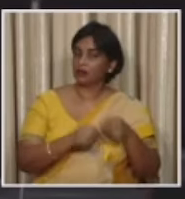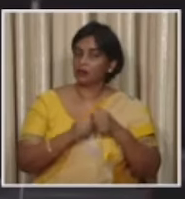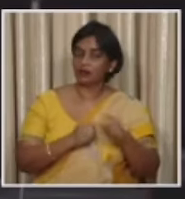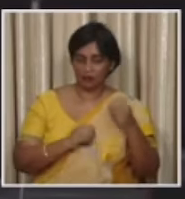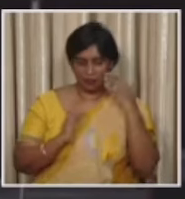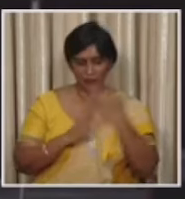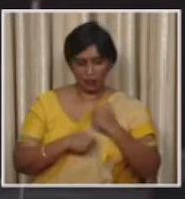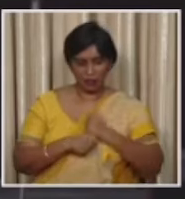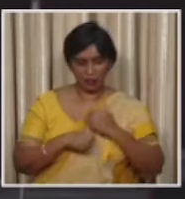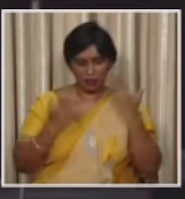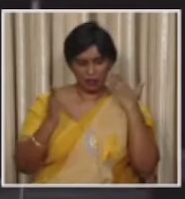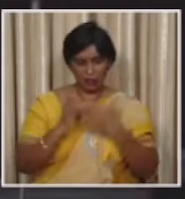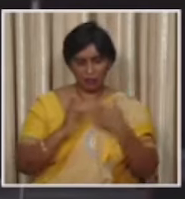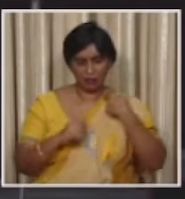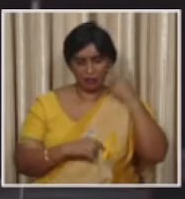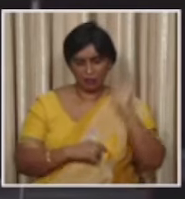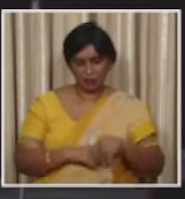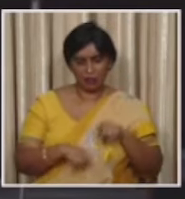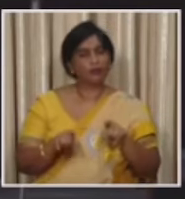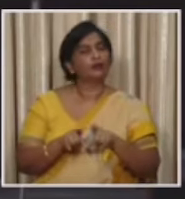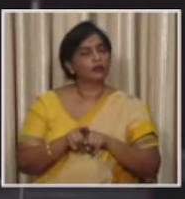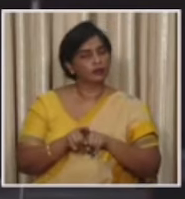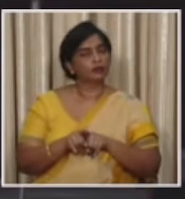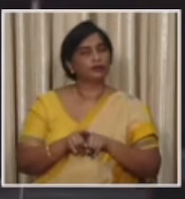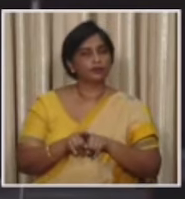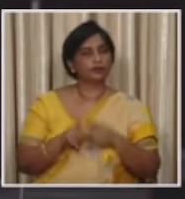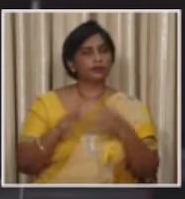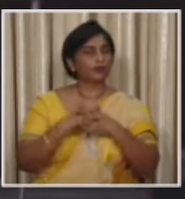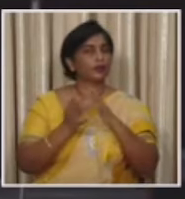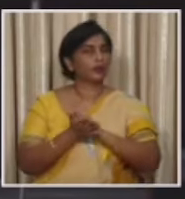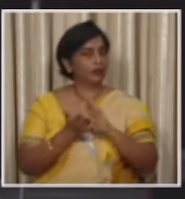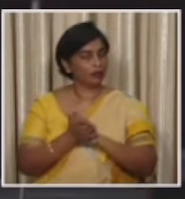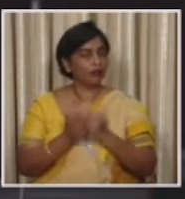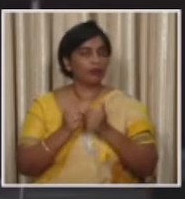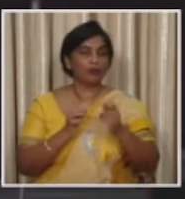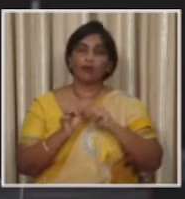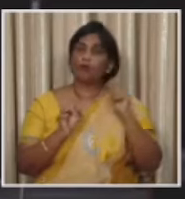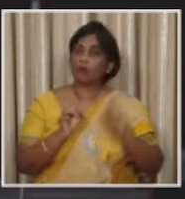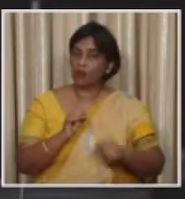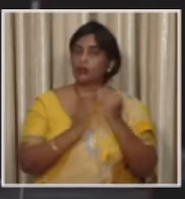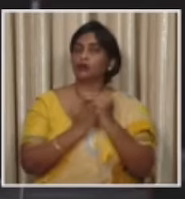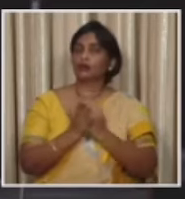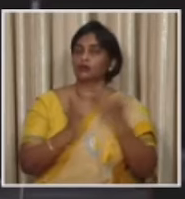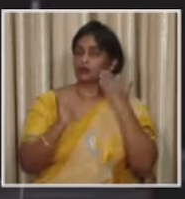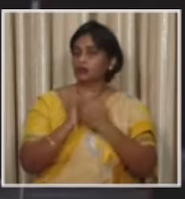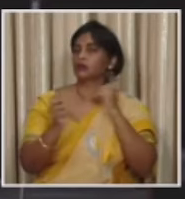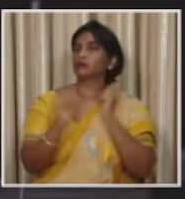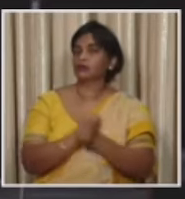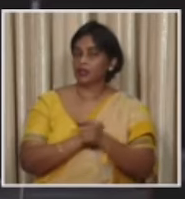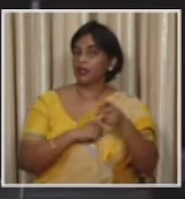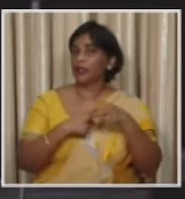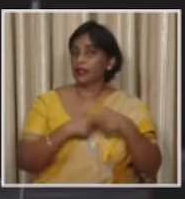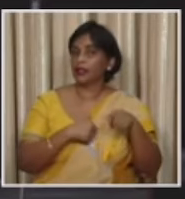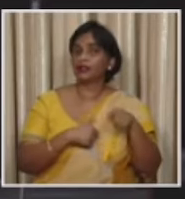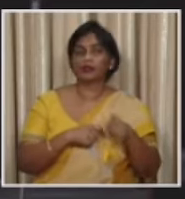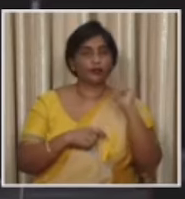මේ ගැසට් නිවේදනය තුළින් අපි බලාපොරොත්තු වෙන්නේ. ඊළඟට අපි සුභසාධක ප්‍රතිලාභ මණ්ඩලයේ රෙගියුලේෂන්ස් වෙනස් කරනවා. ඒකට හේතුව